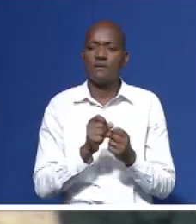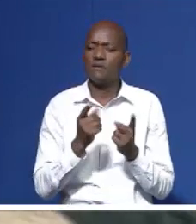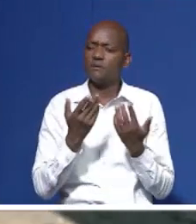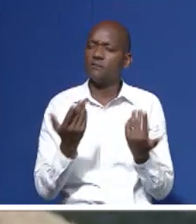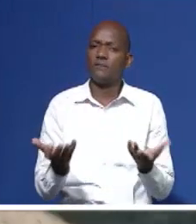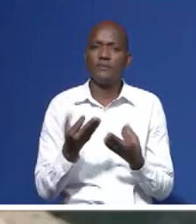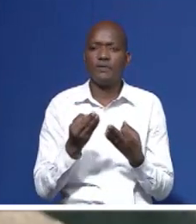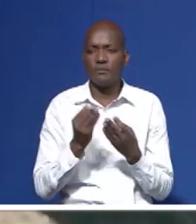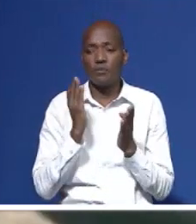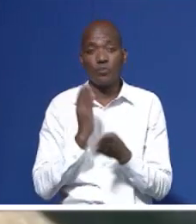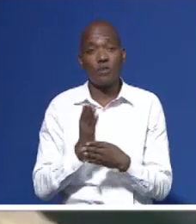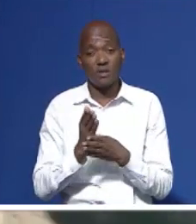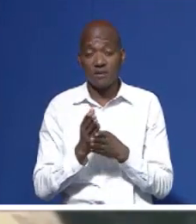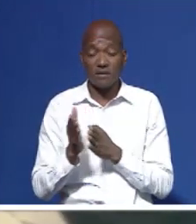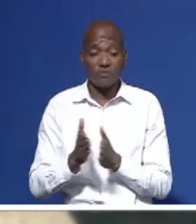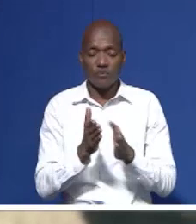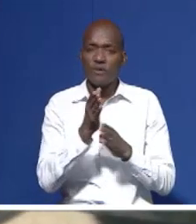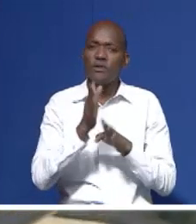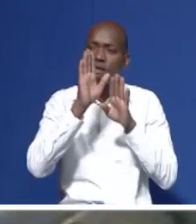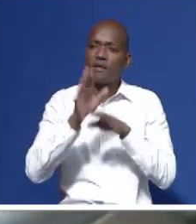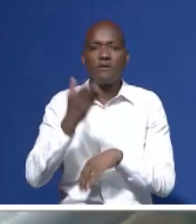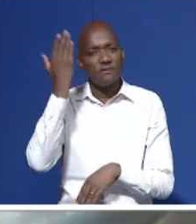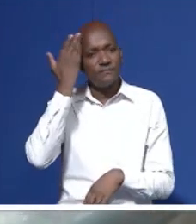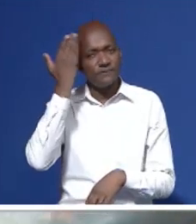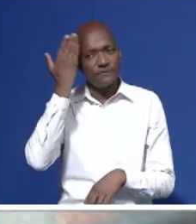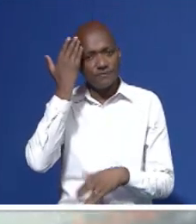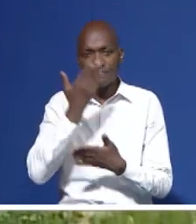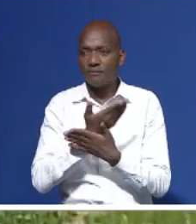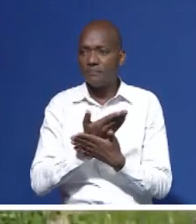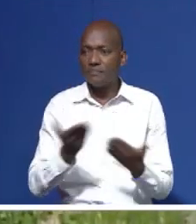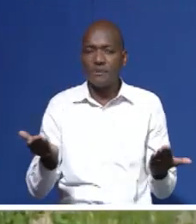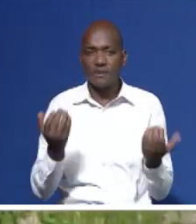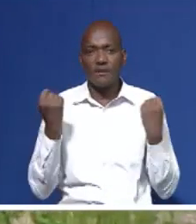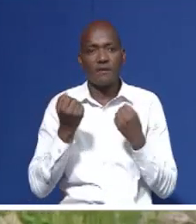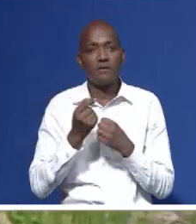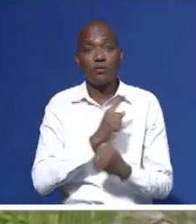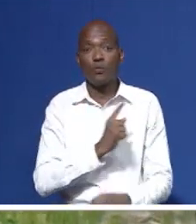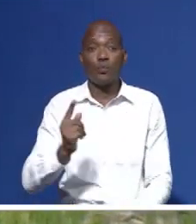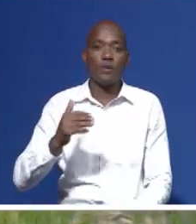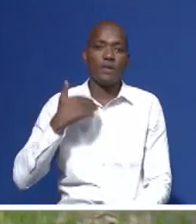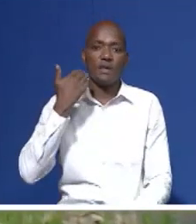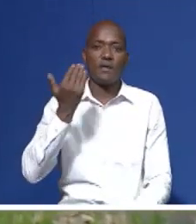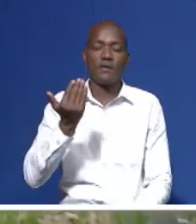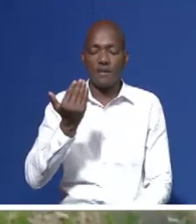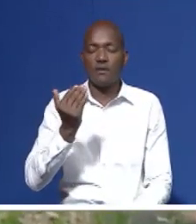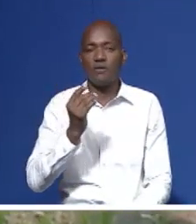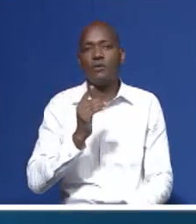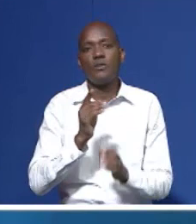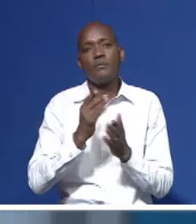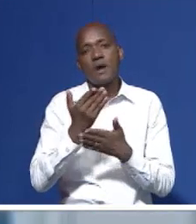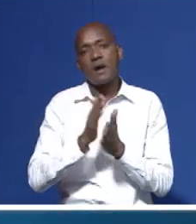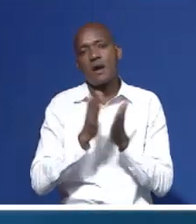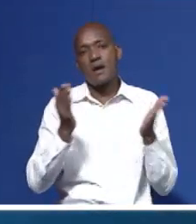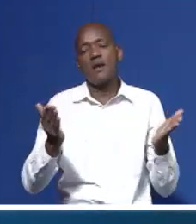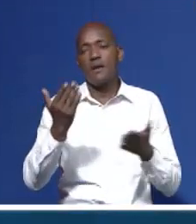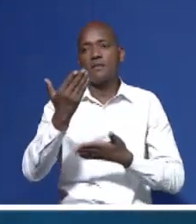hii itaachwa hivi hivi bila juhudi wala harakati zozote? Tukutane wiki ijayo katika makala Shambani. Mimi ni Jamal Hashim.